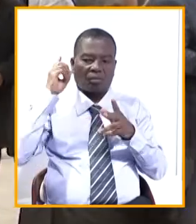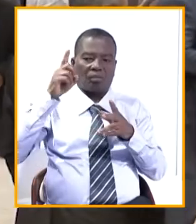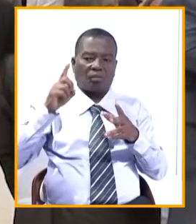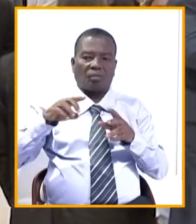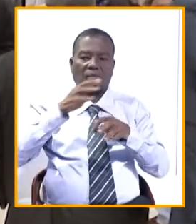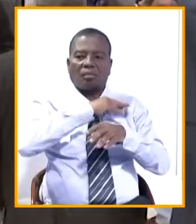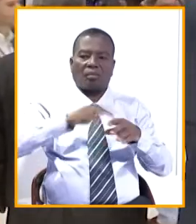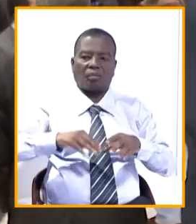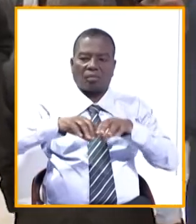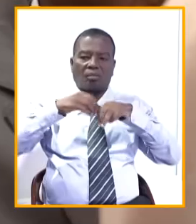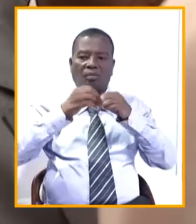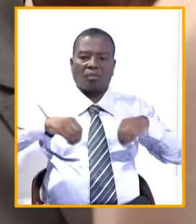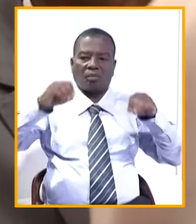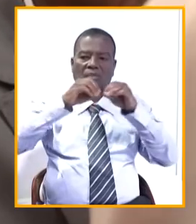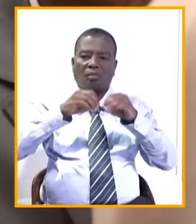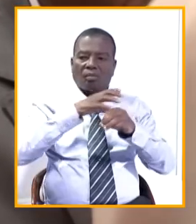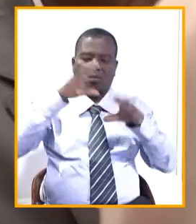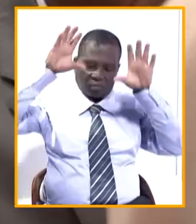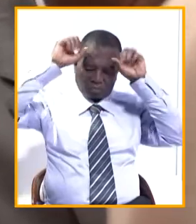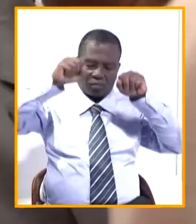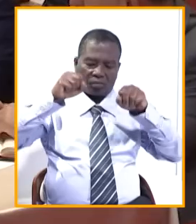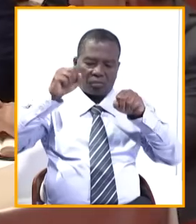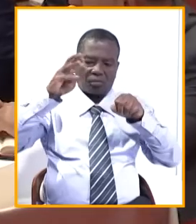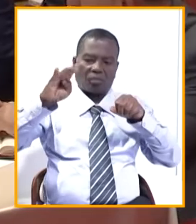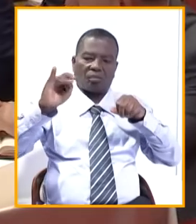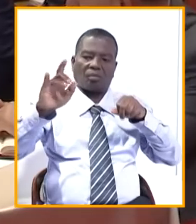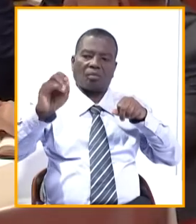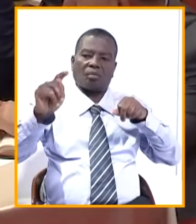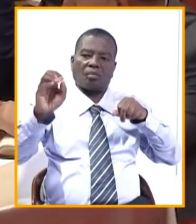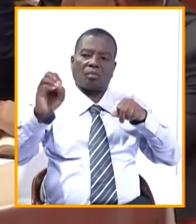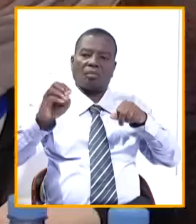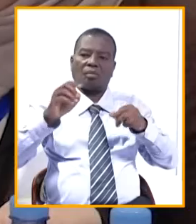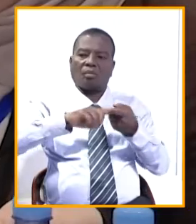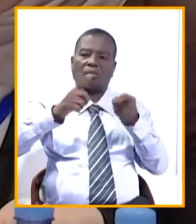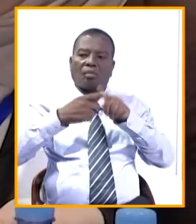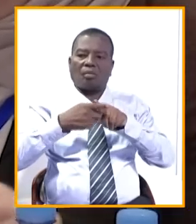l'Organisation de la coopération islamique, le président Adama Bick Togo et son homologue